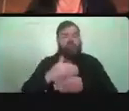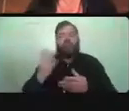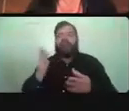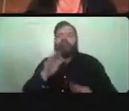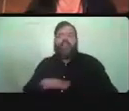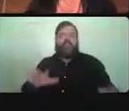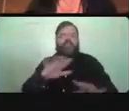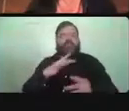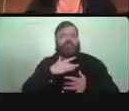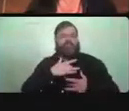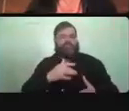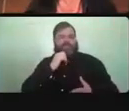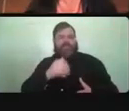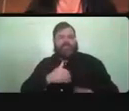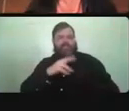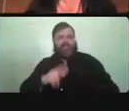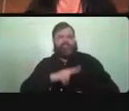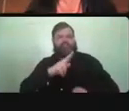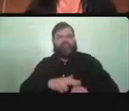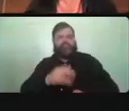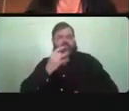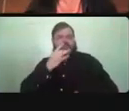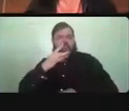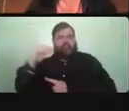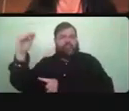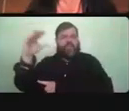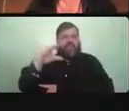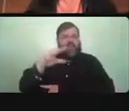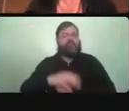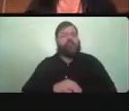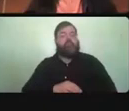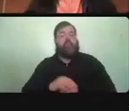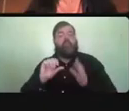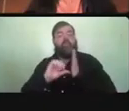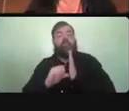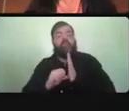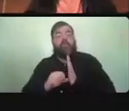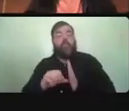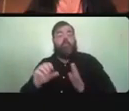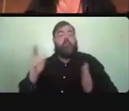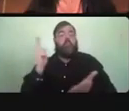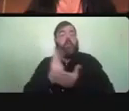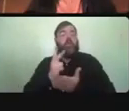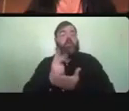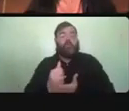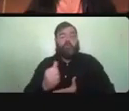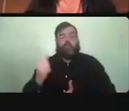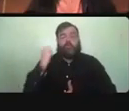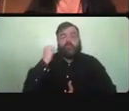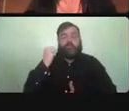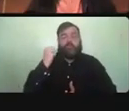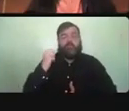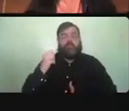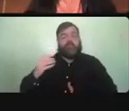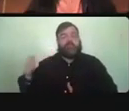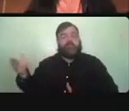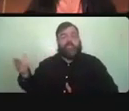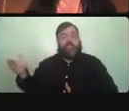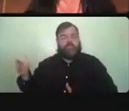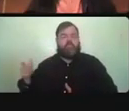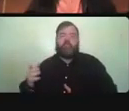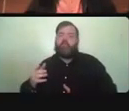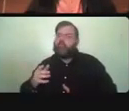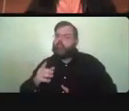Pia wamejaribu kuongeza idadi ya madirisha katika maeneo ambayo hayakukuwa na mwanga wa kutosha.